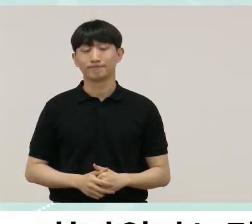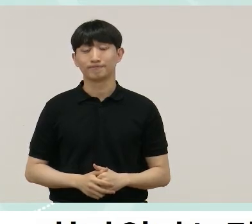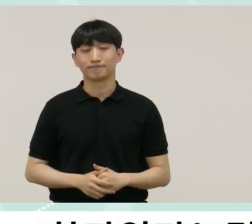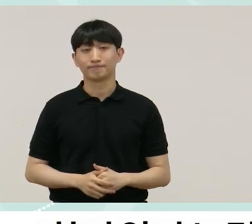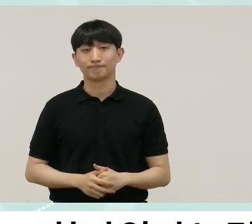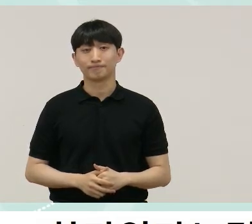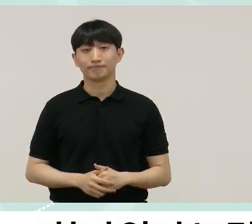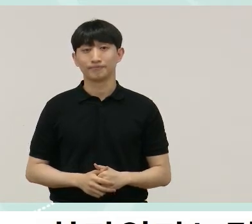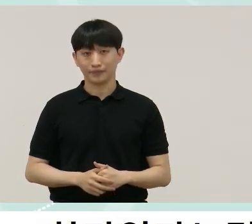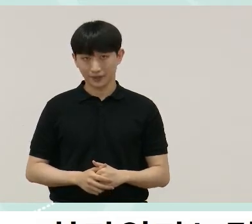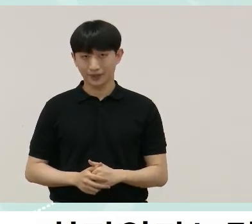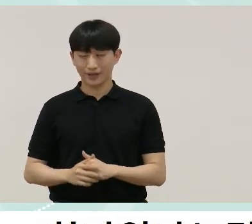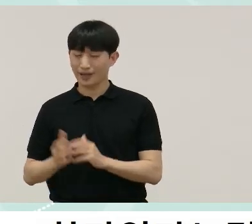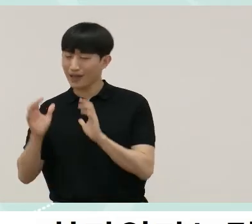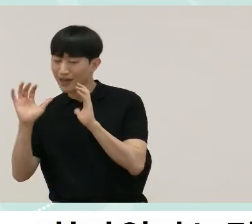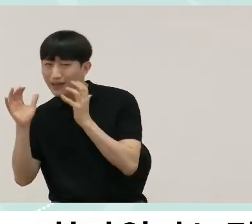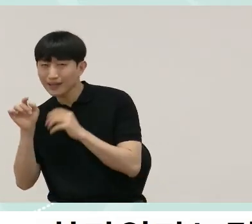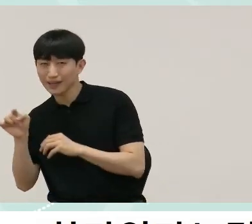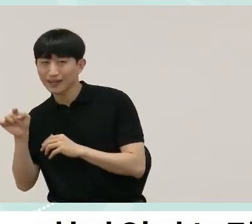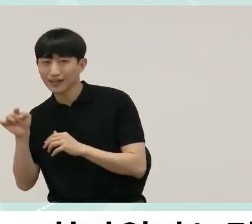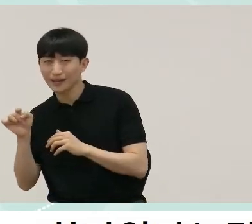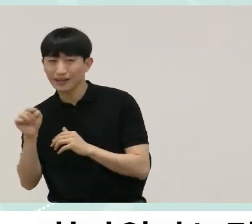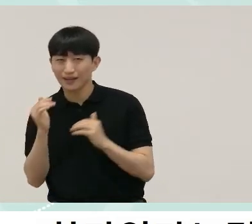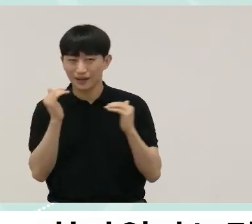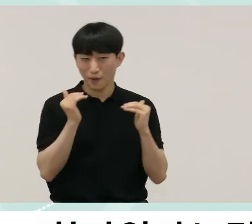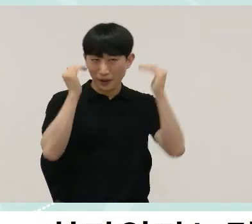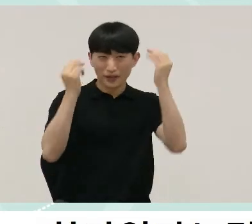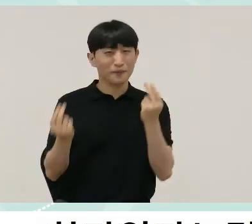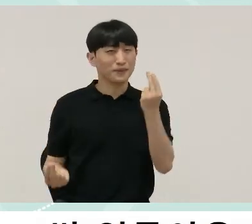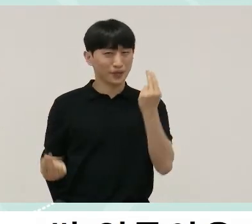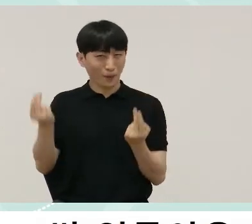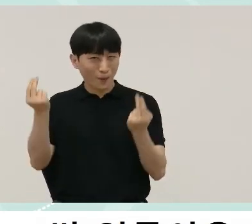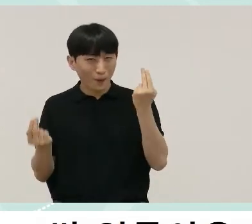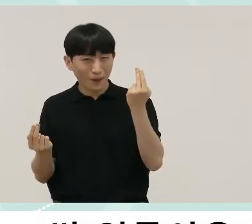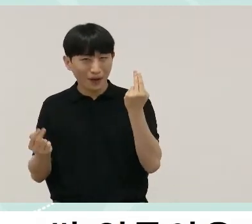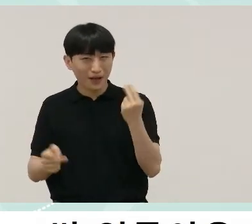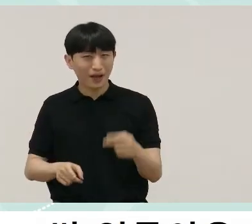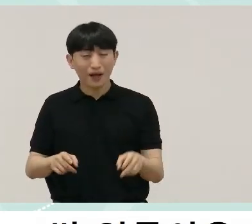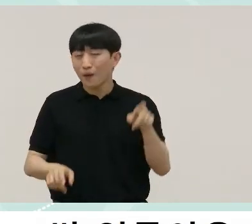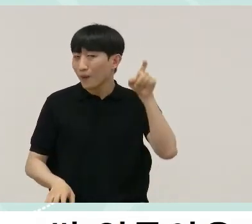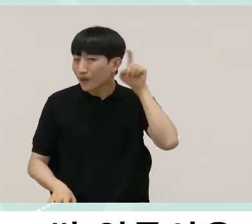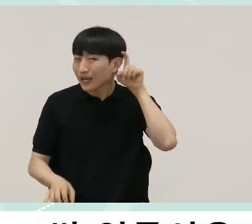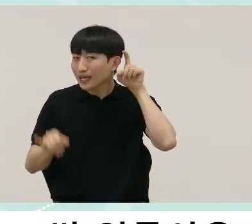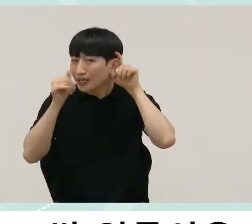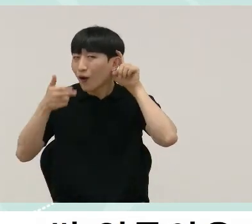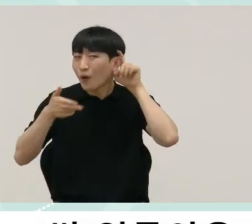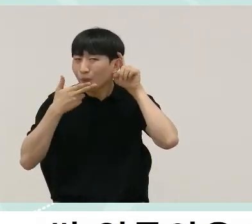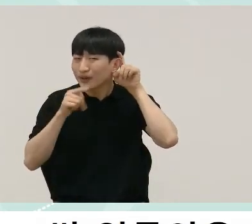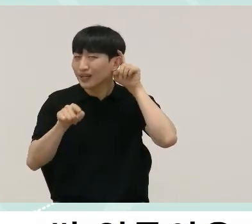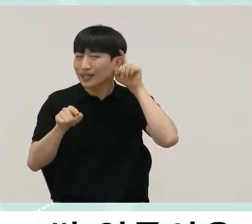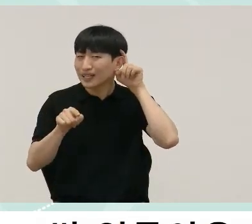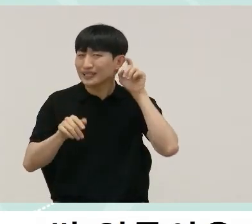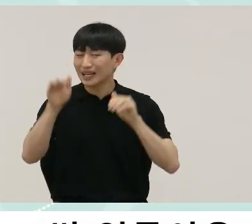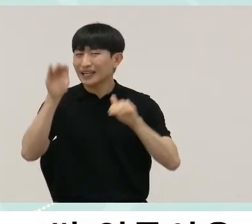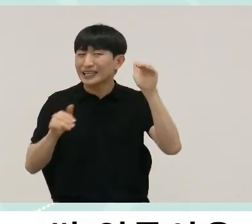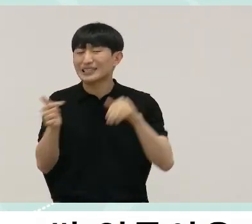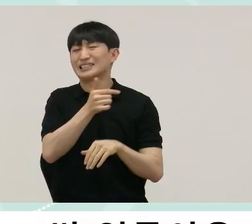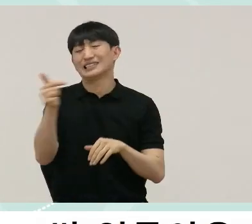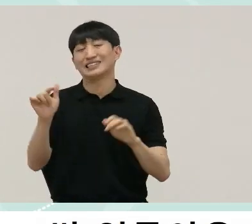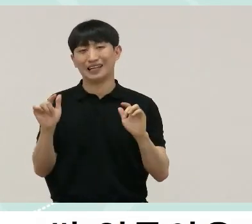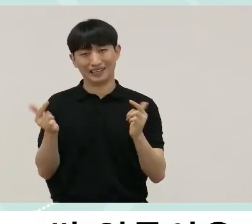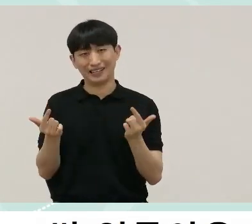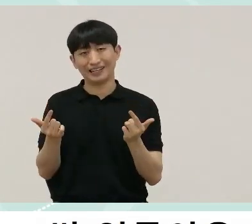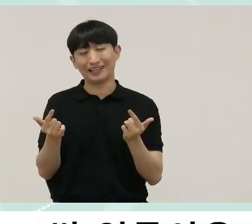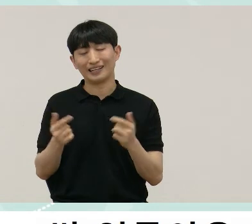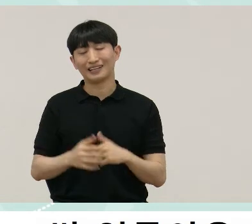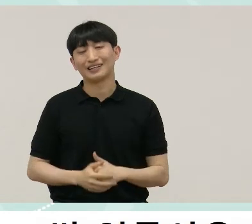대로 소아보다는 보청기의 효과가 그렇게 절대적이지 않다라는 것을 알 수 있습니다.